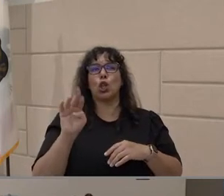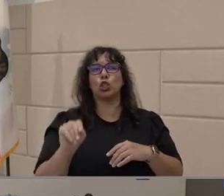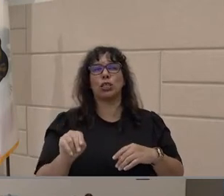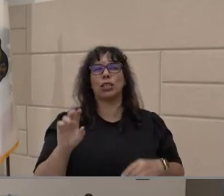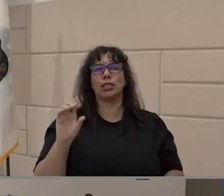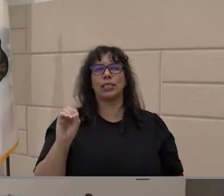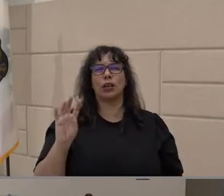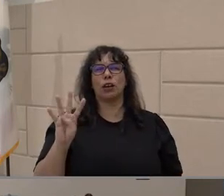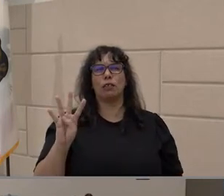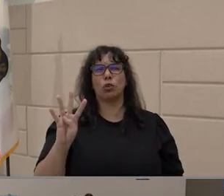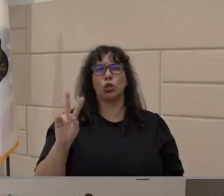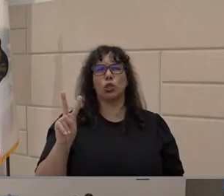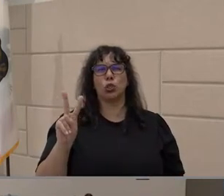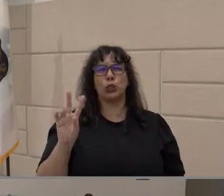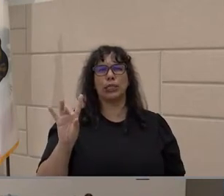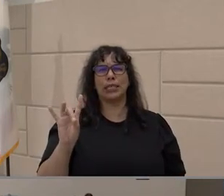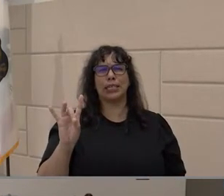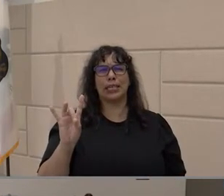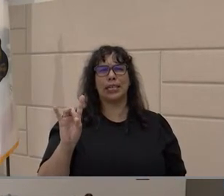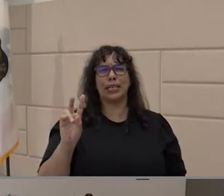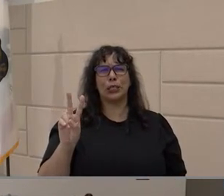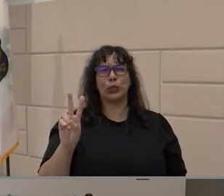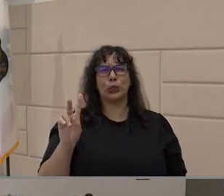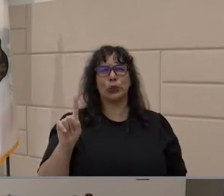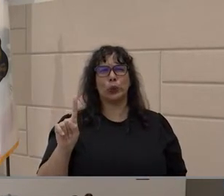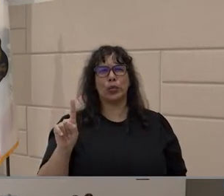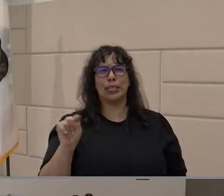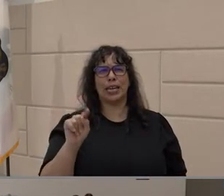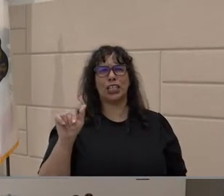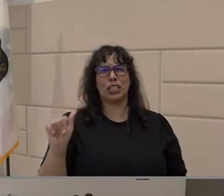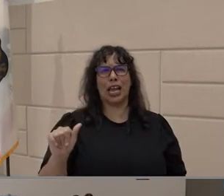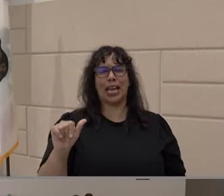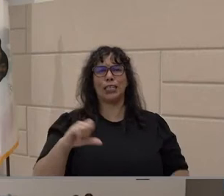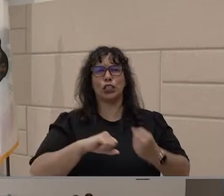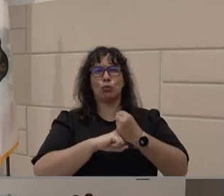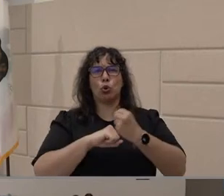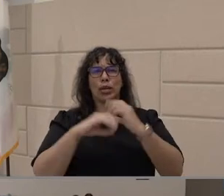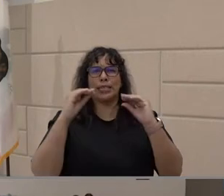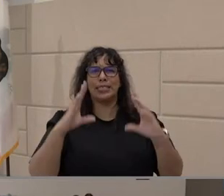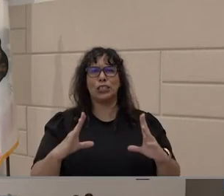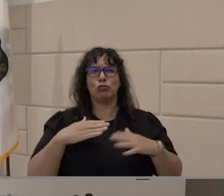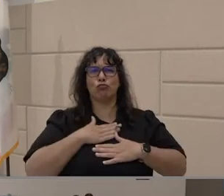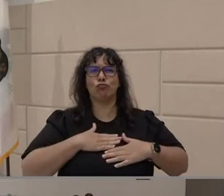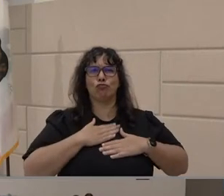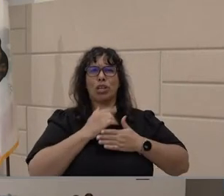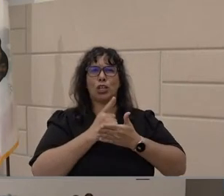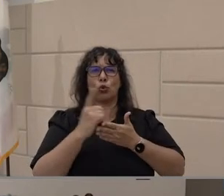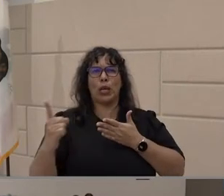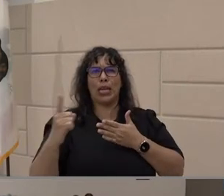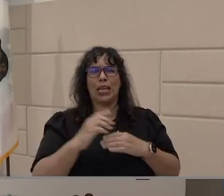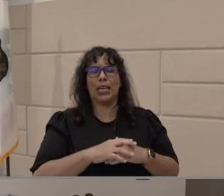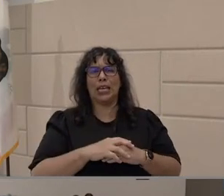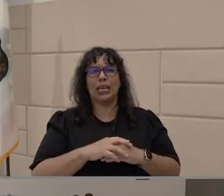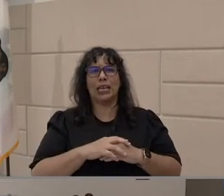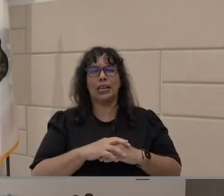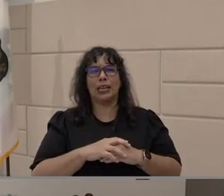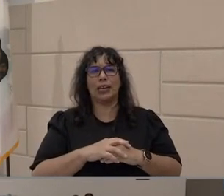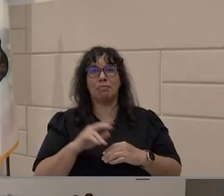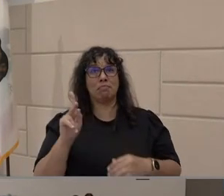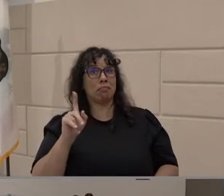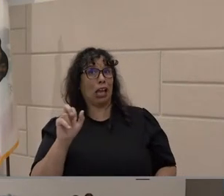សេក្រេតារីសម្រាប់លេខកូដក្នុងការផ្ដល់ការជំនួយដល់គ្រូ